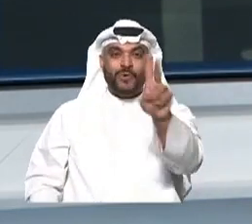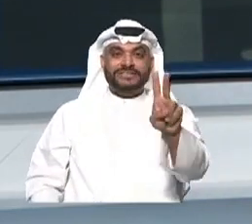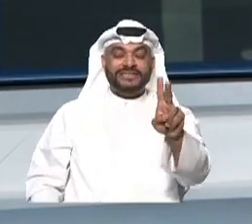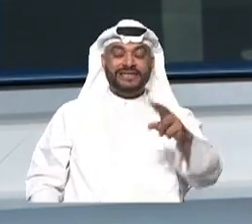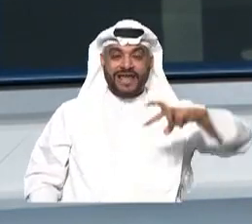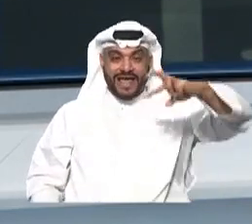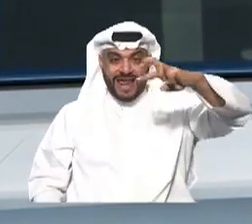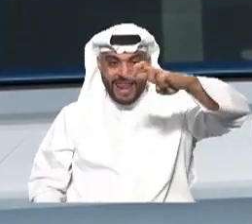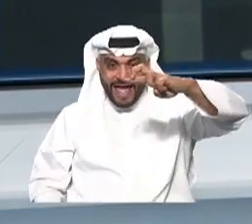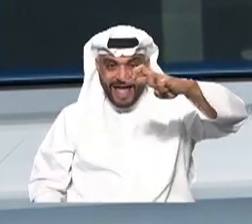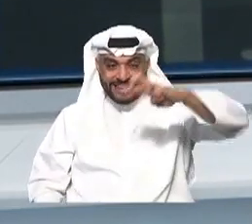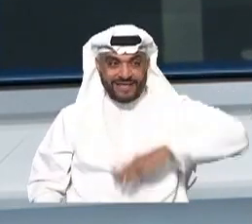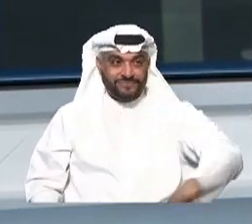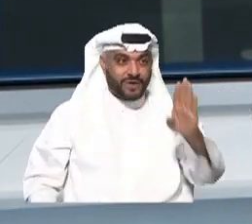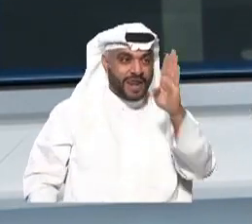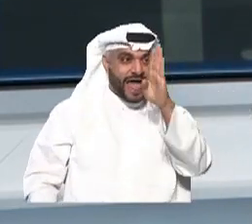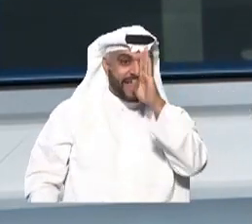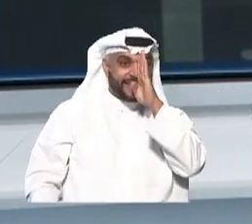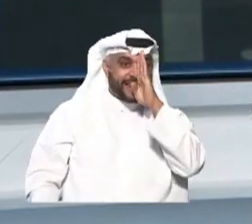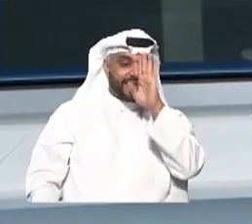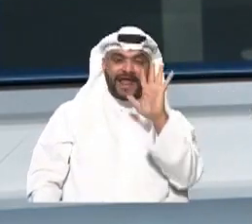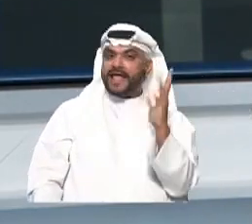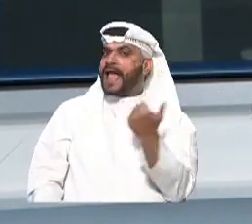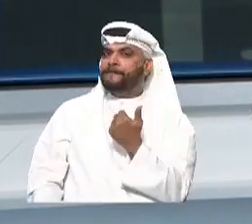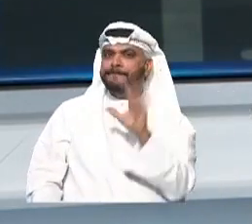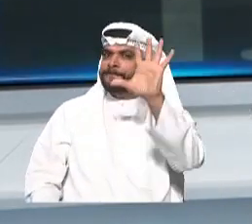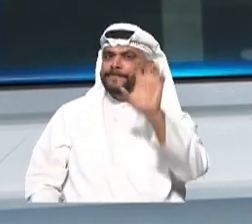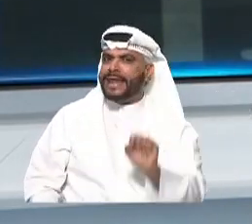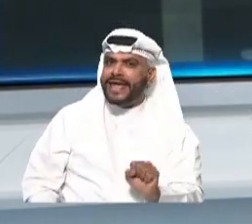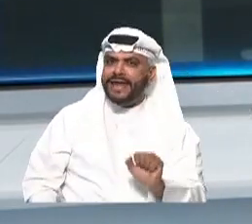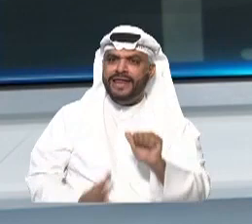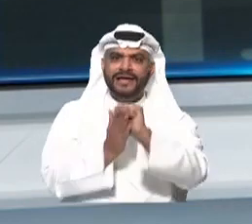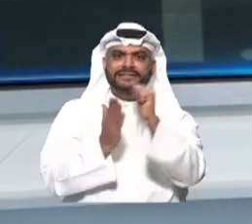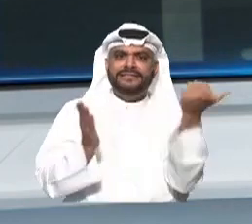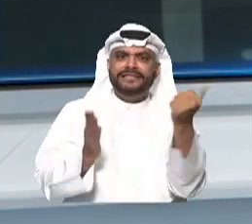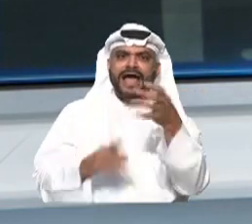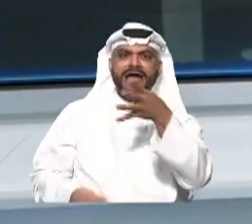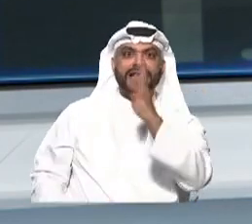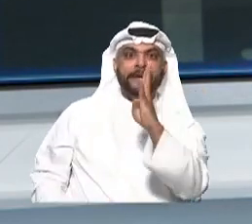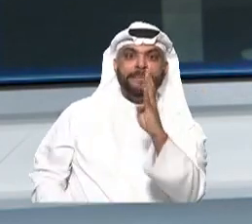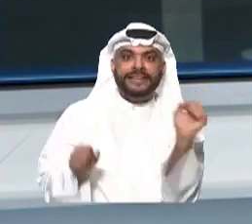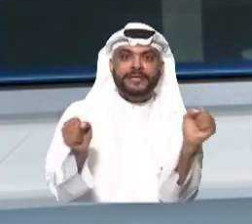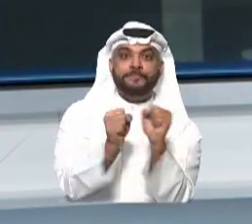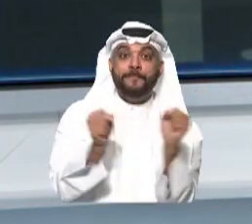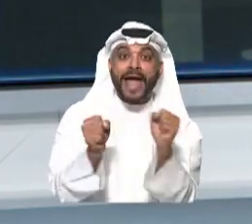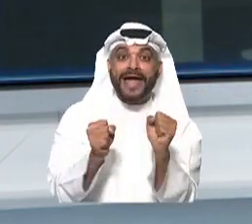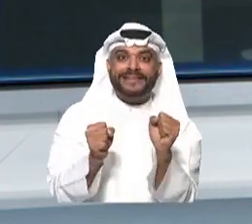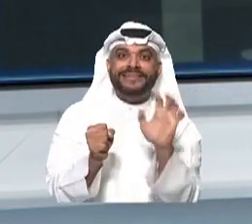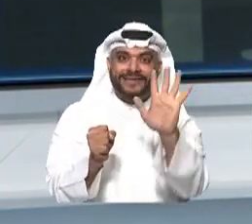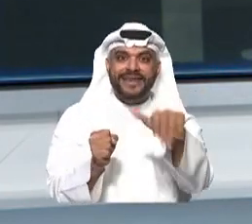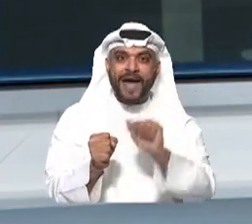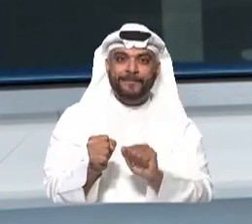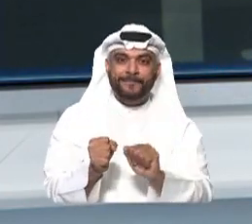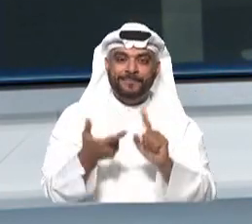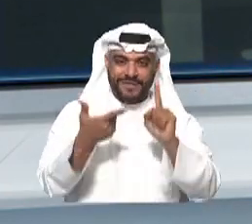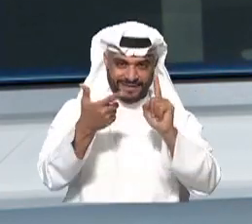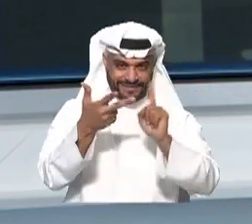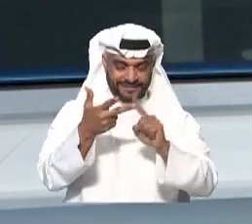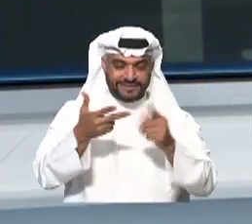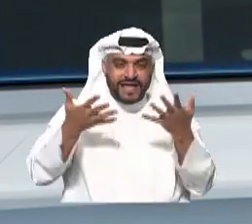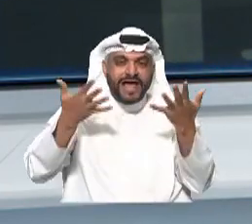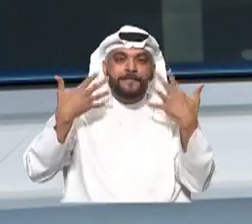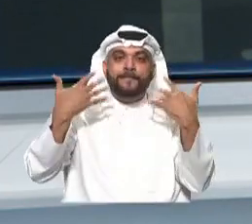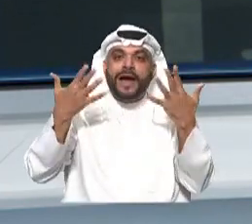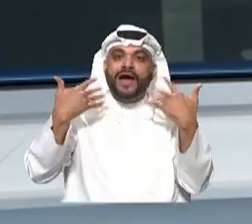والصغرى متراوحة ما بين 16 إلى 14 درجة مئوية. الرياح مستمرة حتى